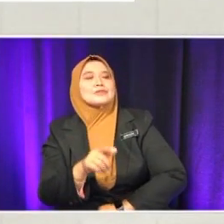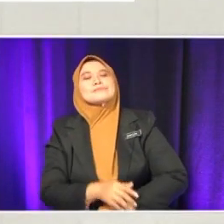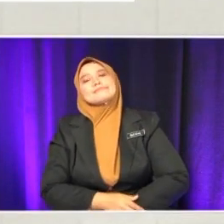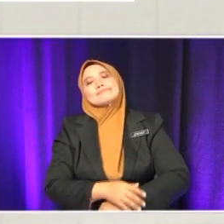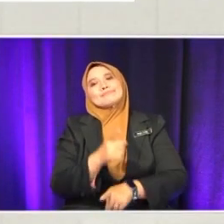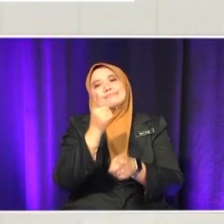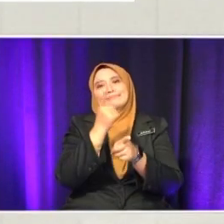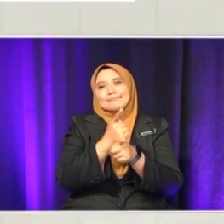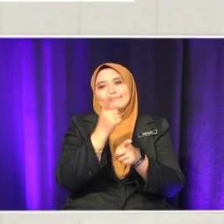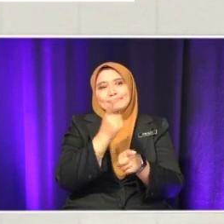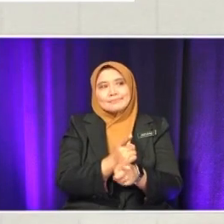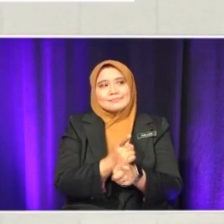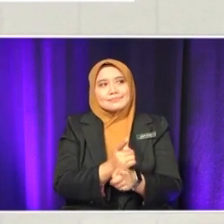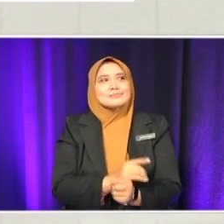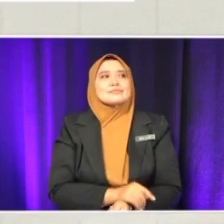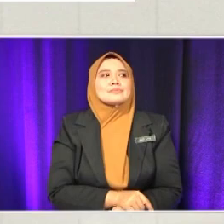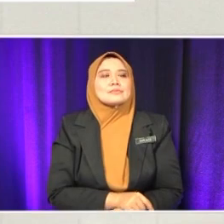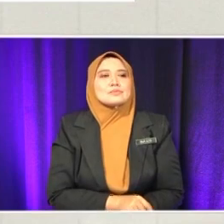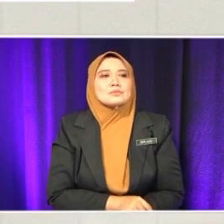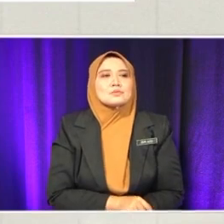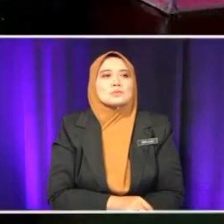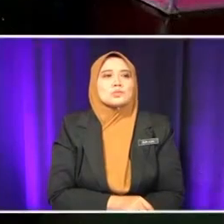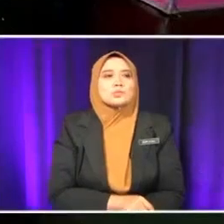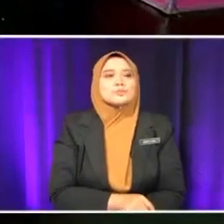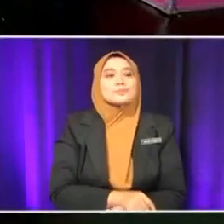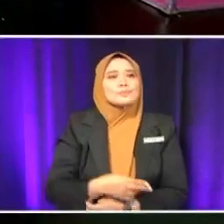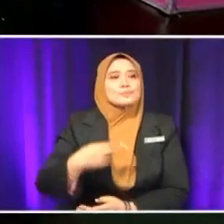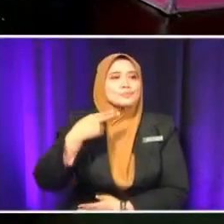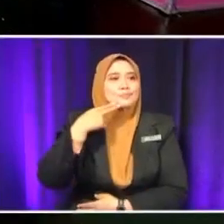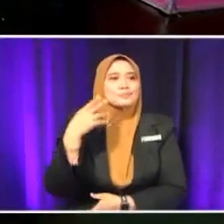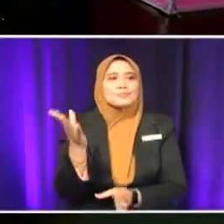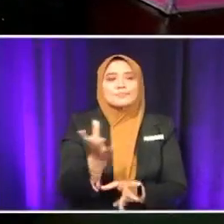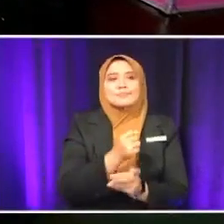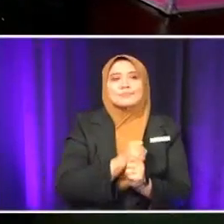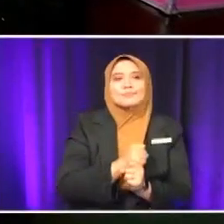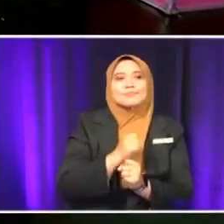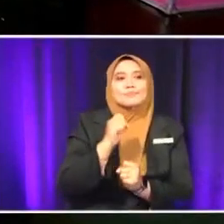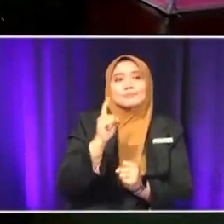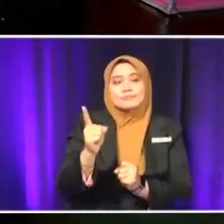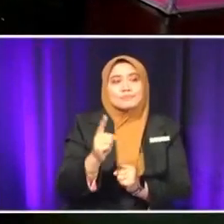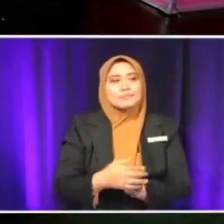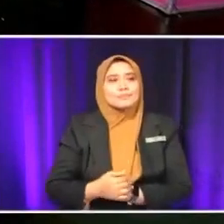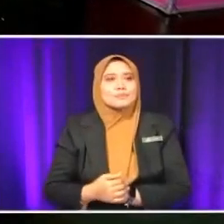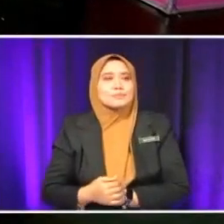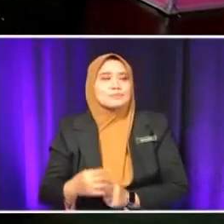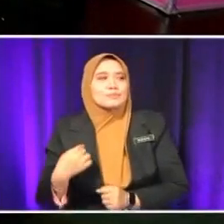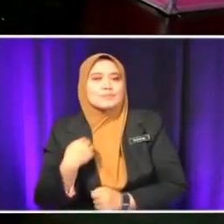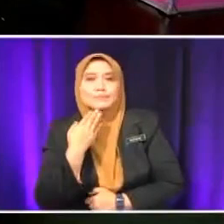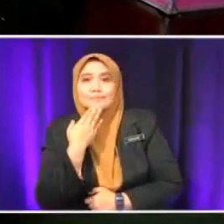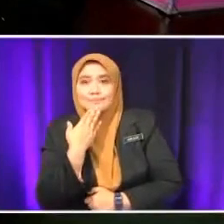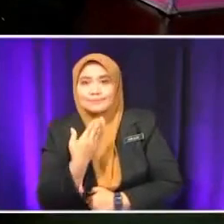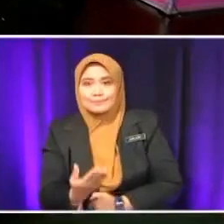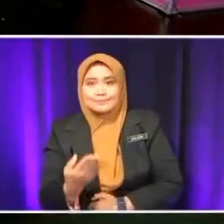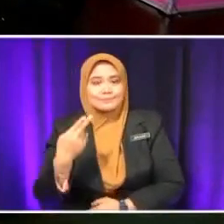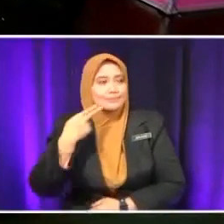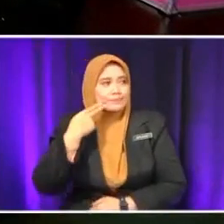Ya, betul. Jadi Hani dapat satu pekat. Hani dapat satu dulu. Okey. Okey, terima kasih Hani. Jadi